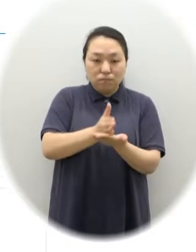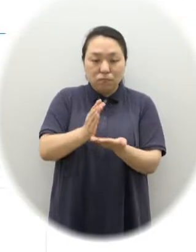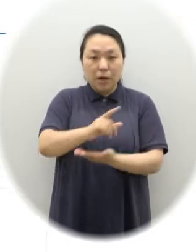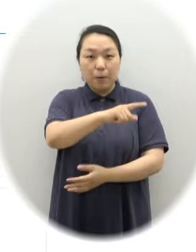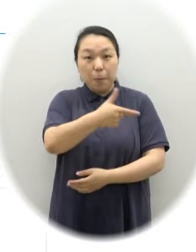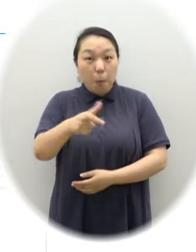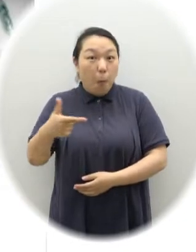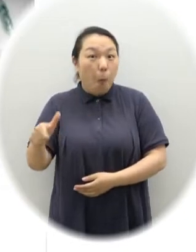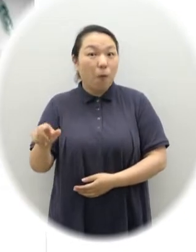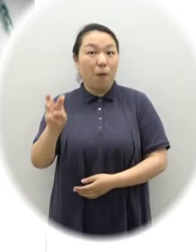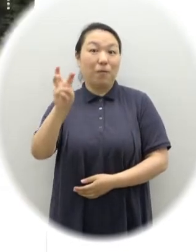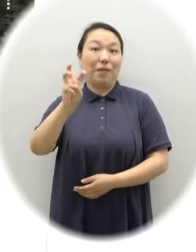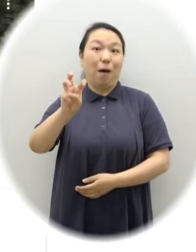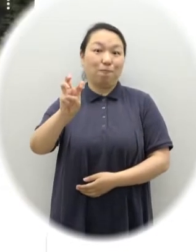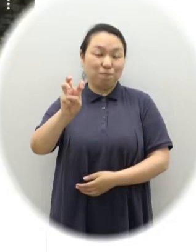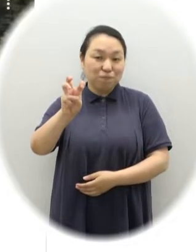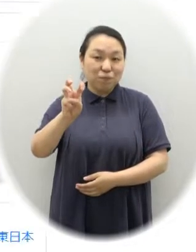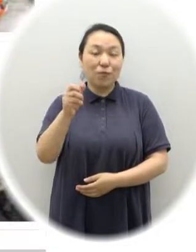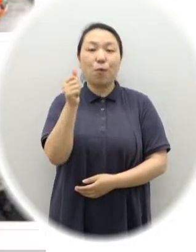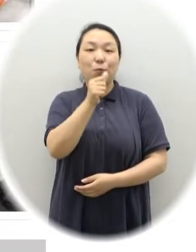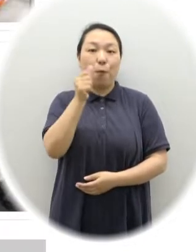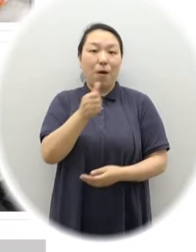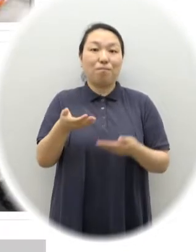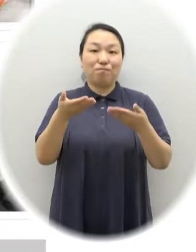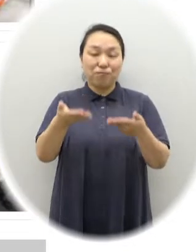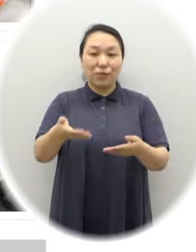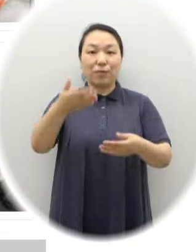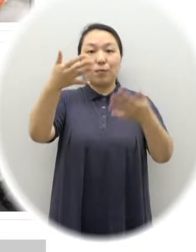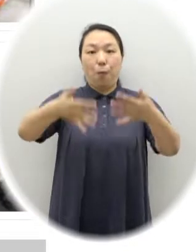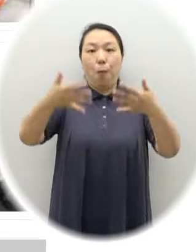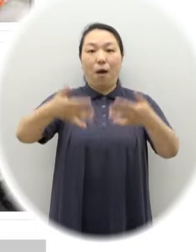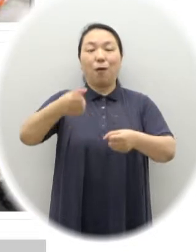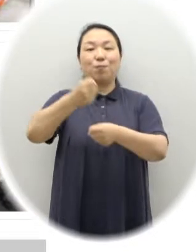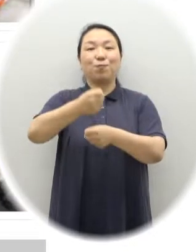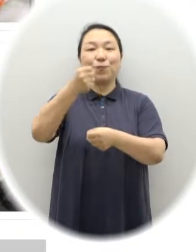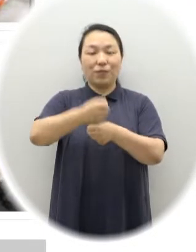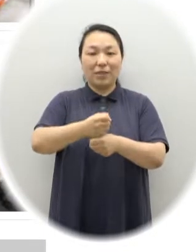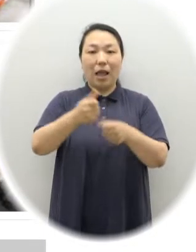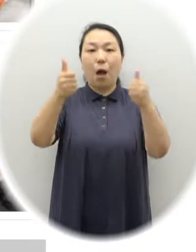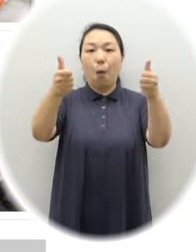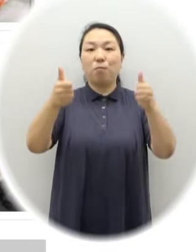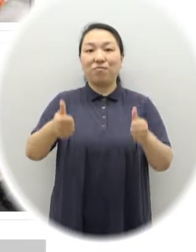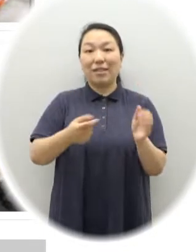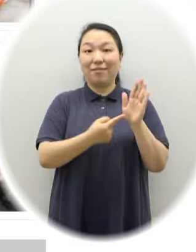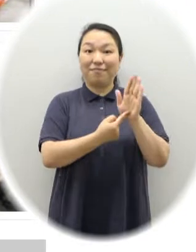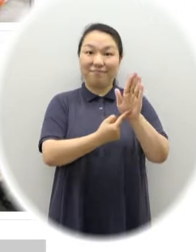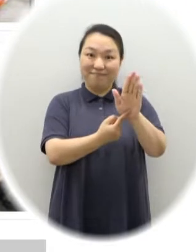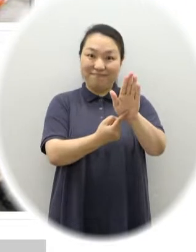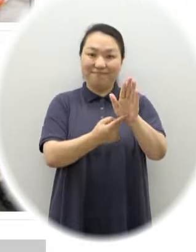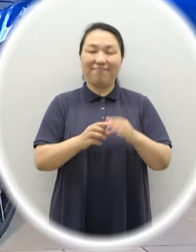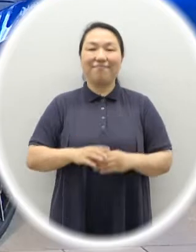種を紹介する30本の動画を制作、ホームページで公開しています。